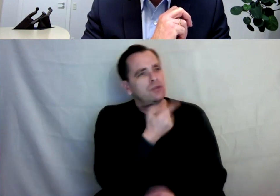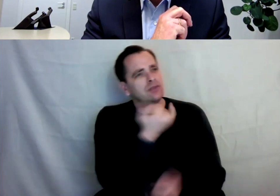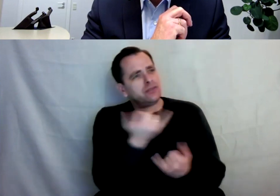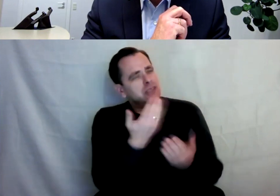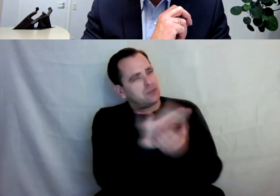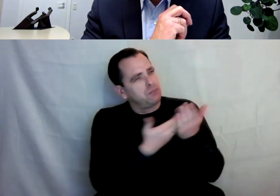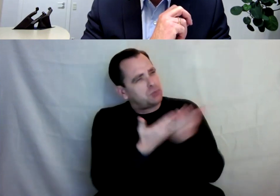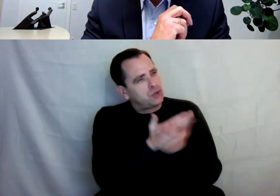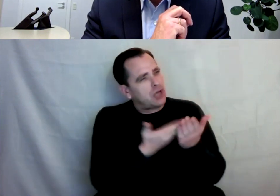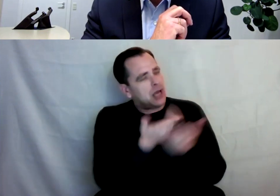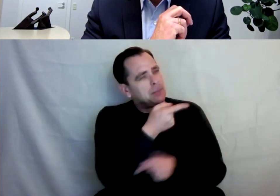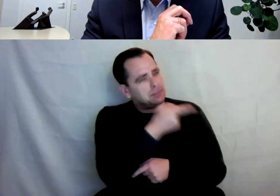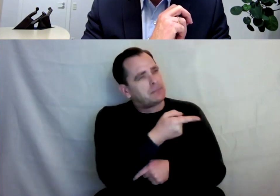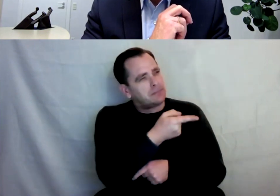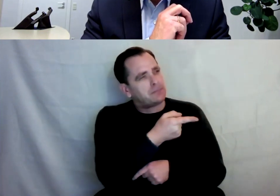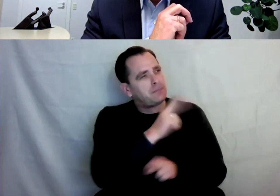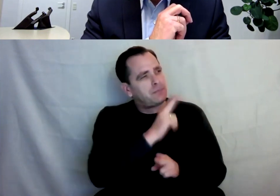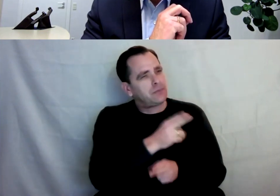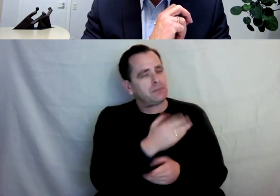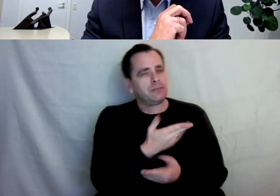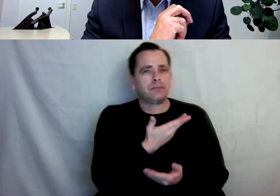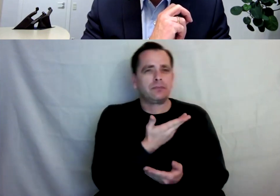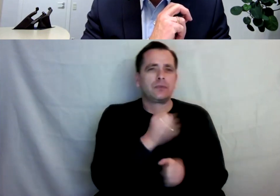Trotzdem würde ich nur noch mal ergänzen. Es ist ja tatsächlich so, dass